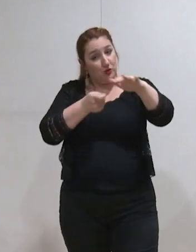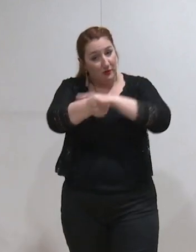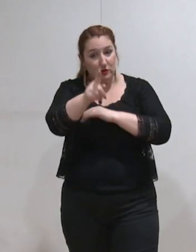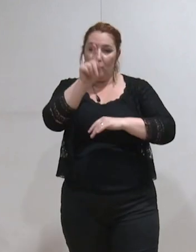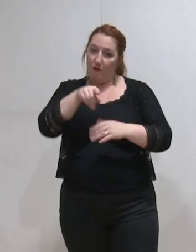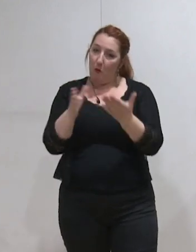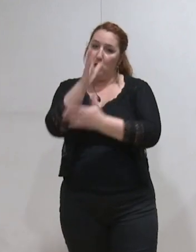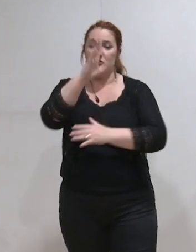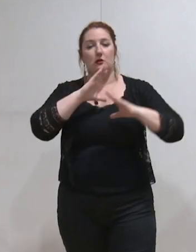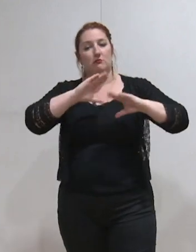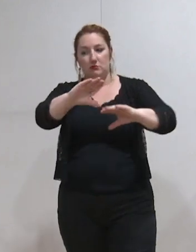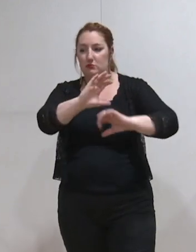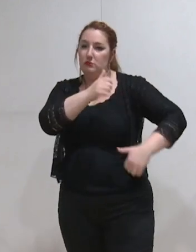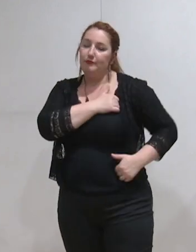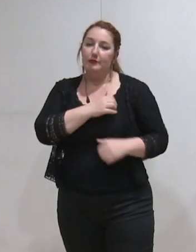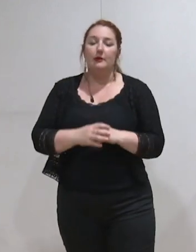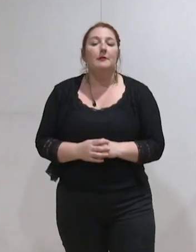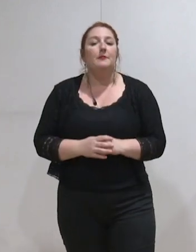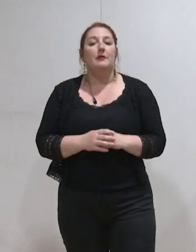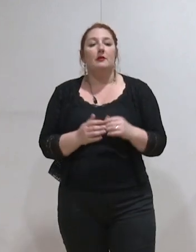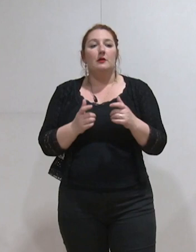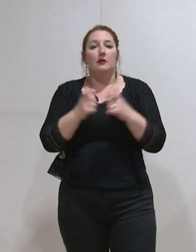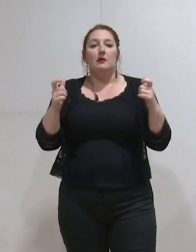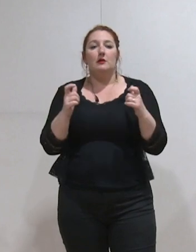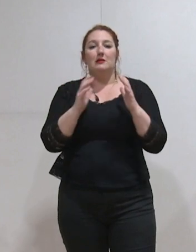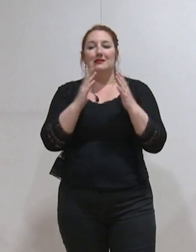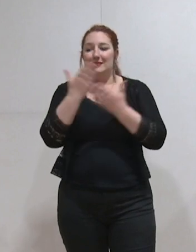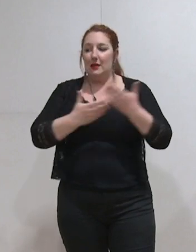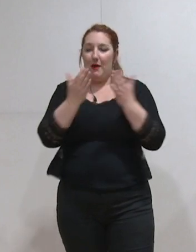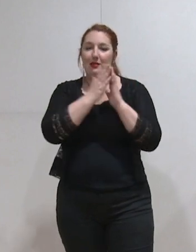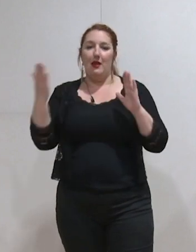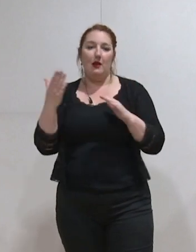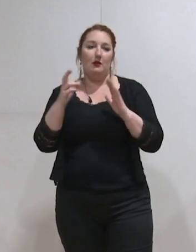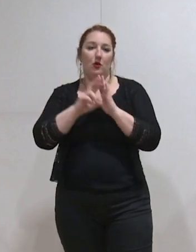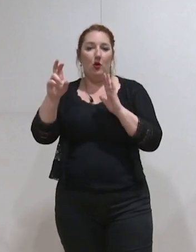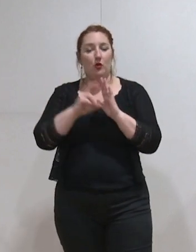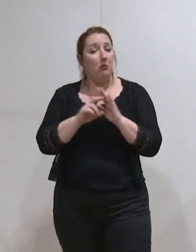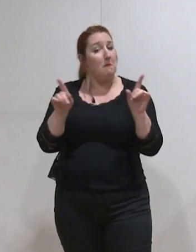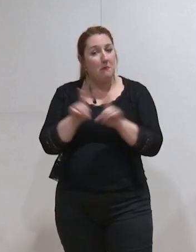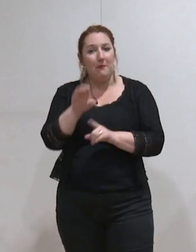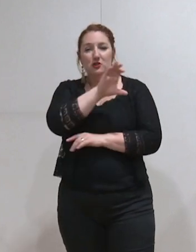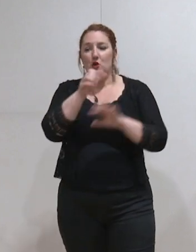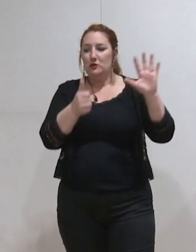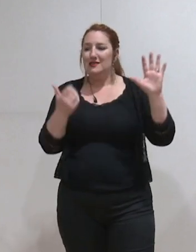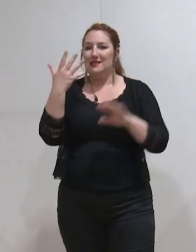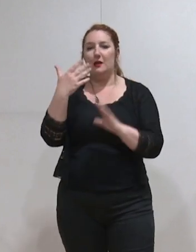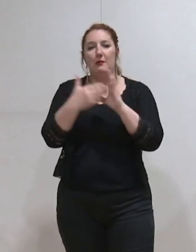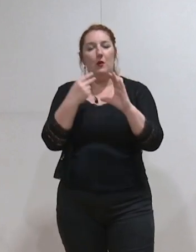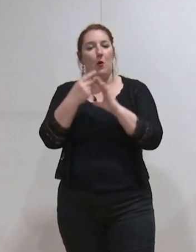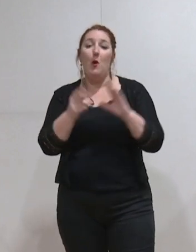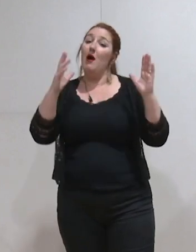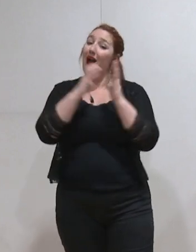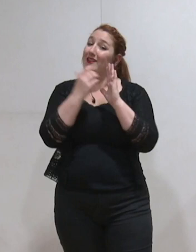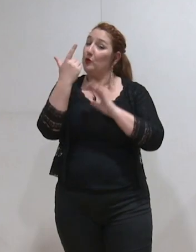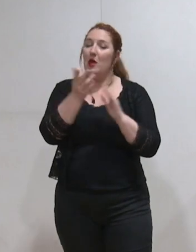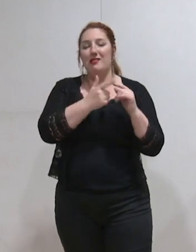Cinématek de Grenoble 171000 € tout de même article 2 cet avenant engage l'opérateur à réaliser des projets pour lequel il a